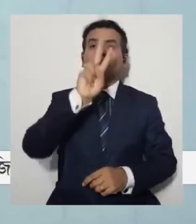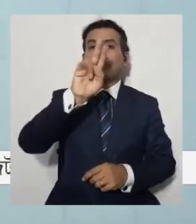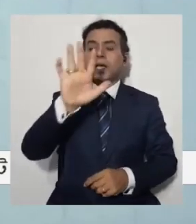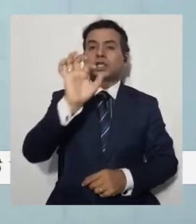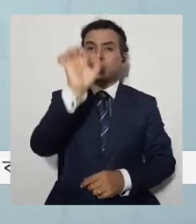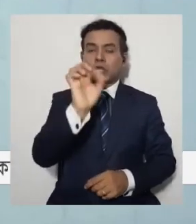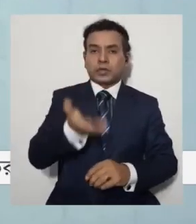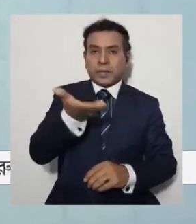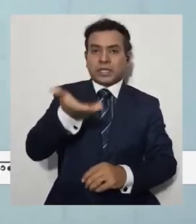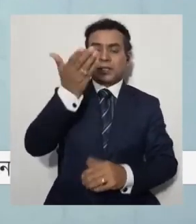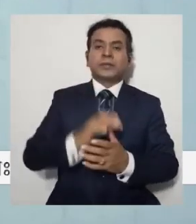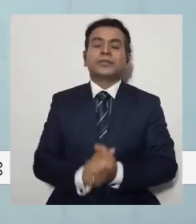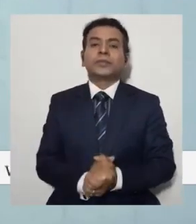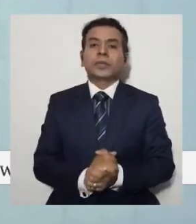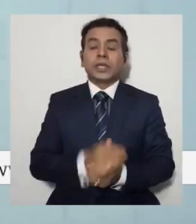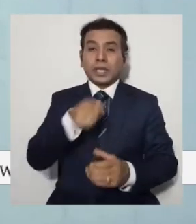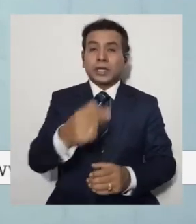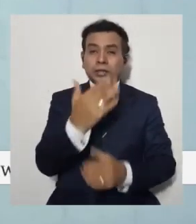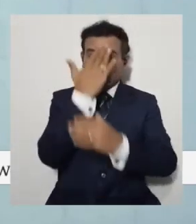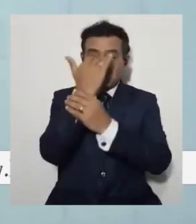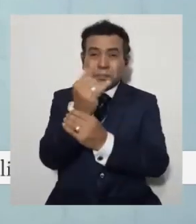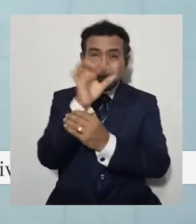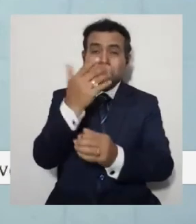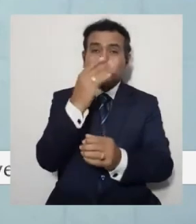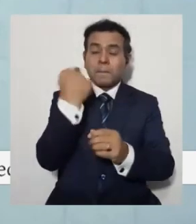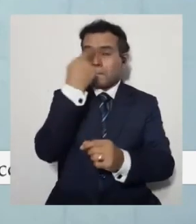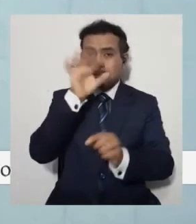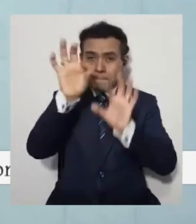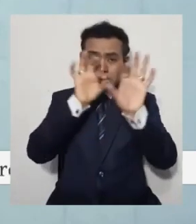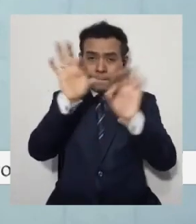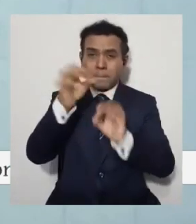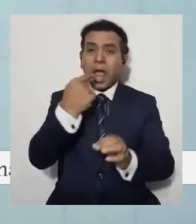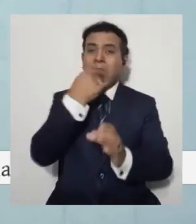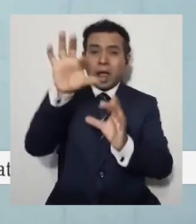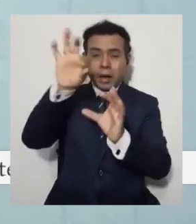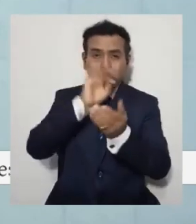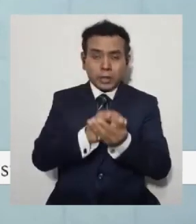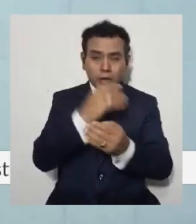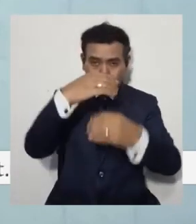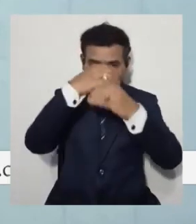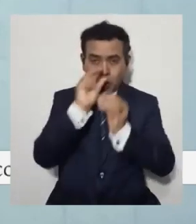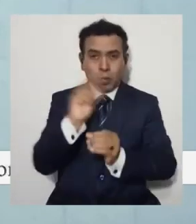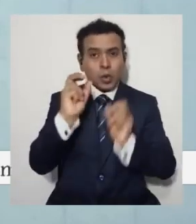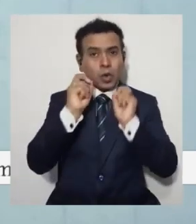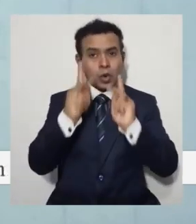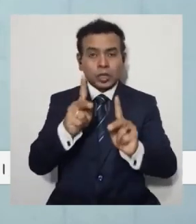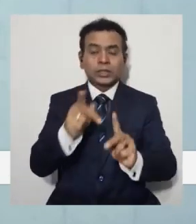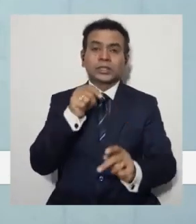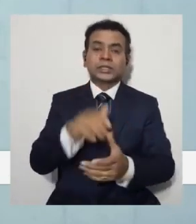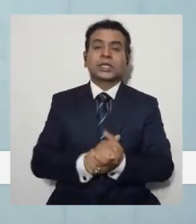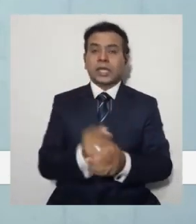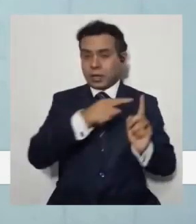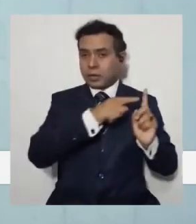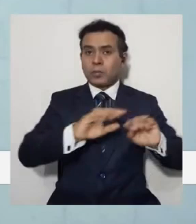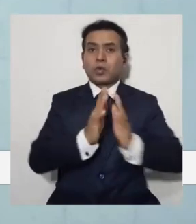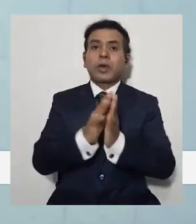নমুনা পরীক্ষা করে আমরা কোভিড শনাক্ত করেছি 571 জনকে গত 24 ঘন্টায়। তাহলে এ